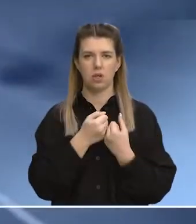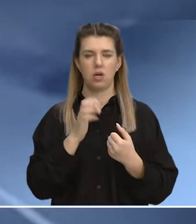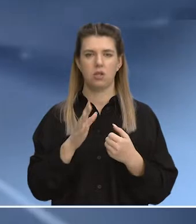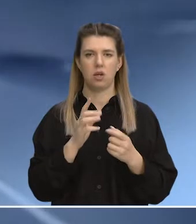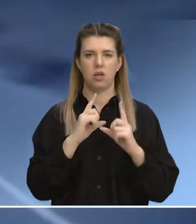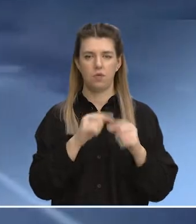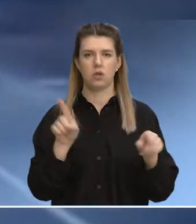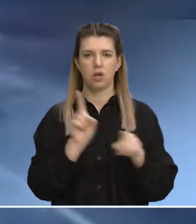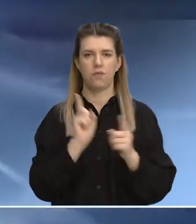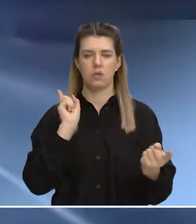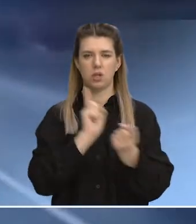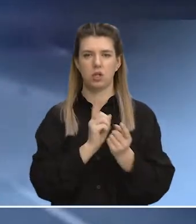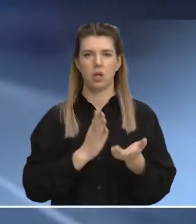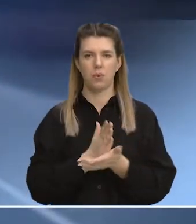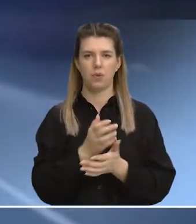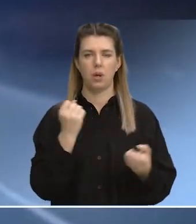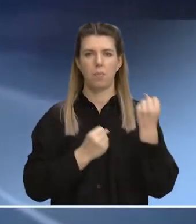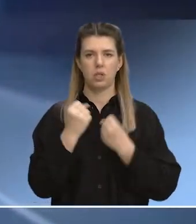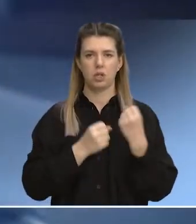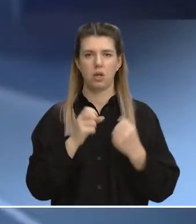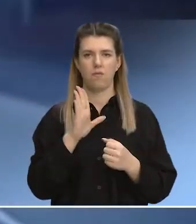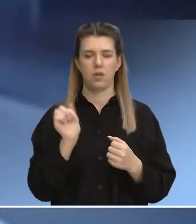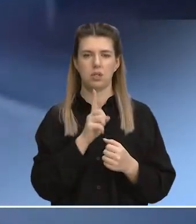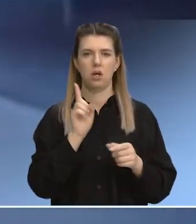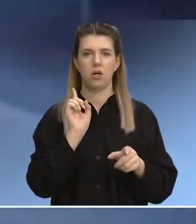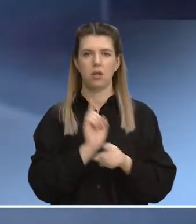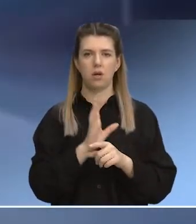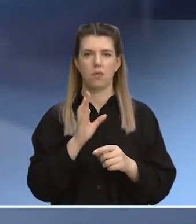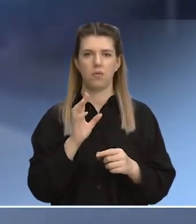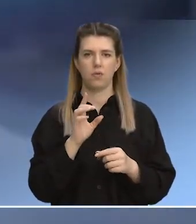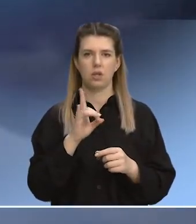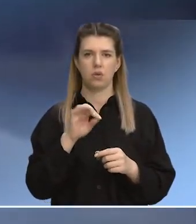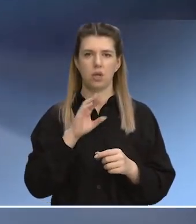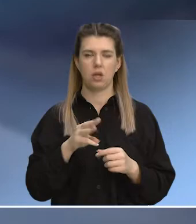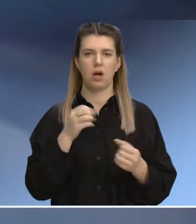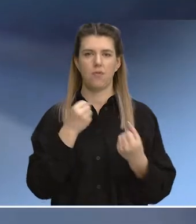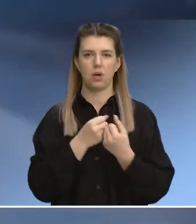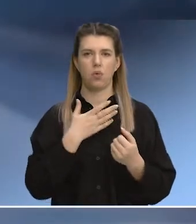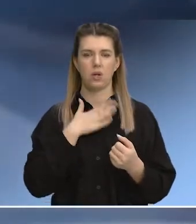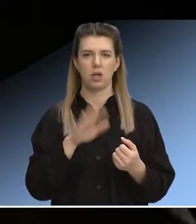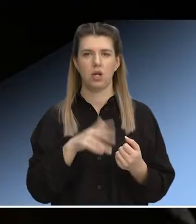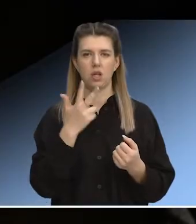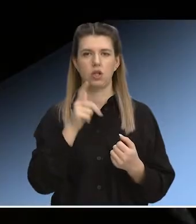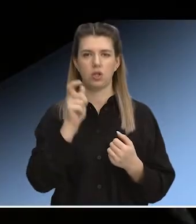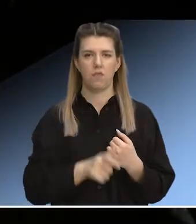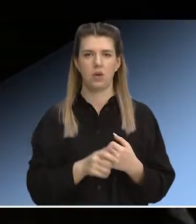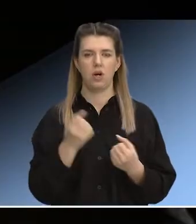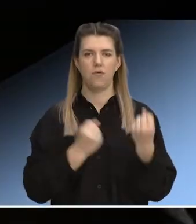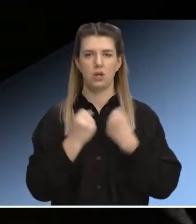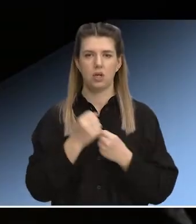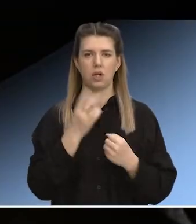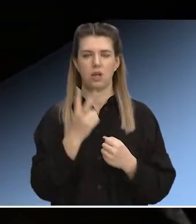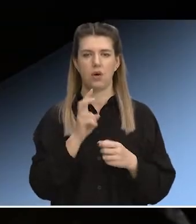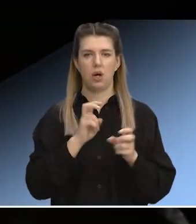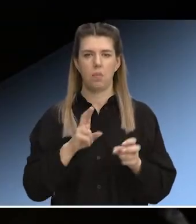с движущимся также во встречном направлении автомобилем VAZ. По предварительным данным, в результате ДТП погибло 3 человека –